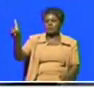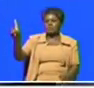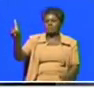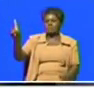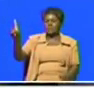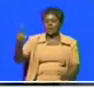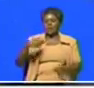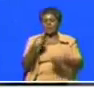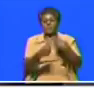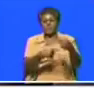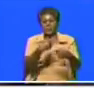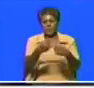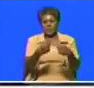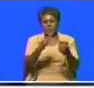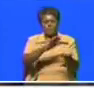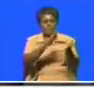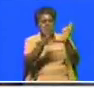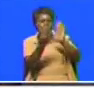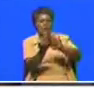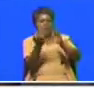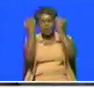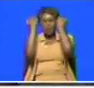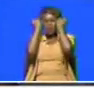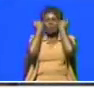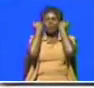the process of arraignment in court,